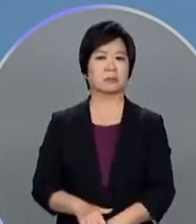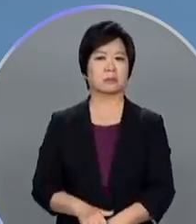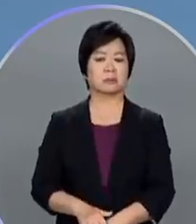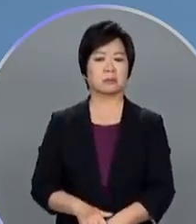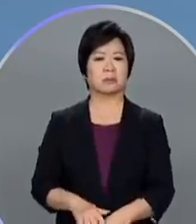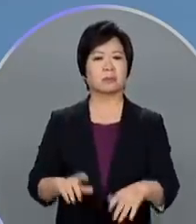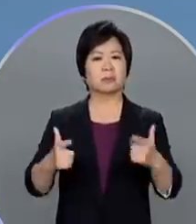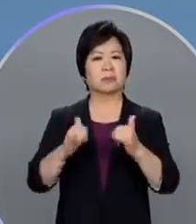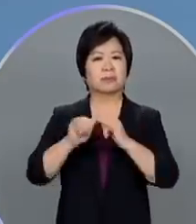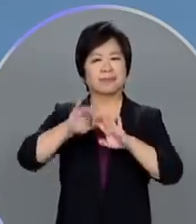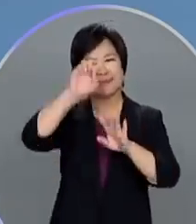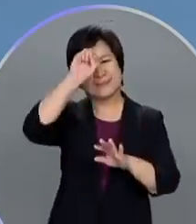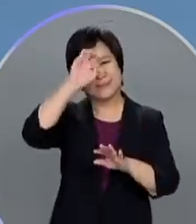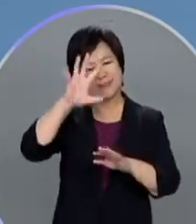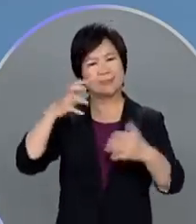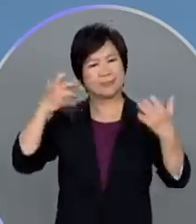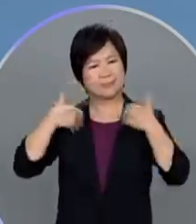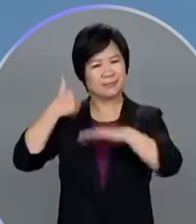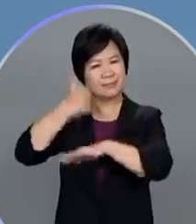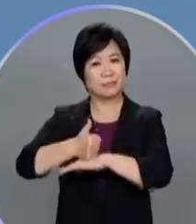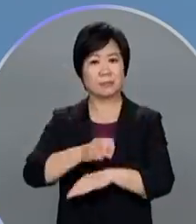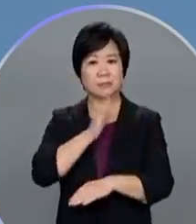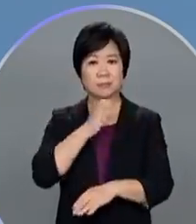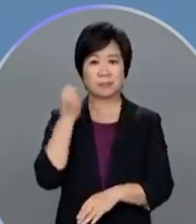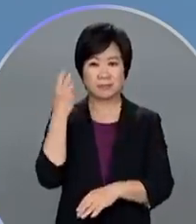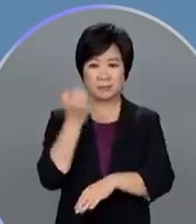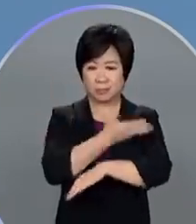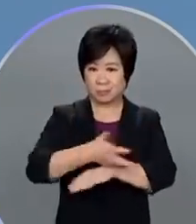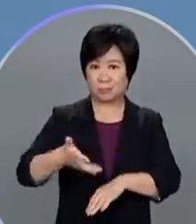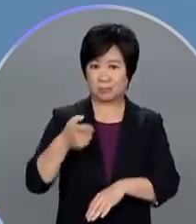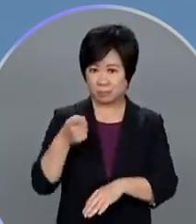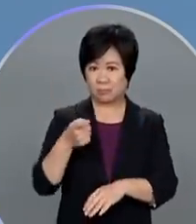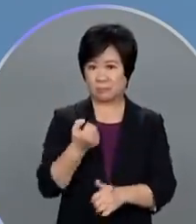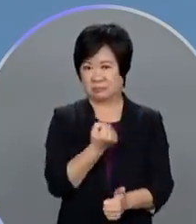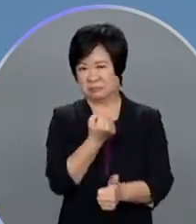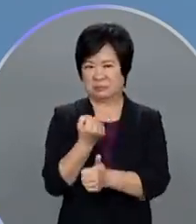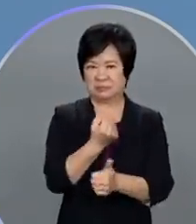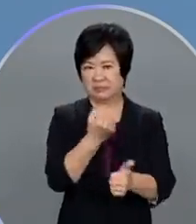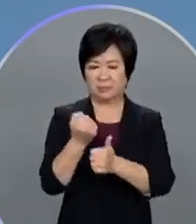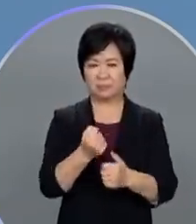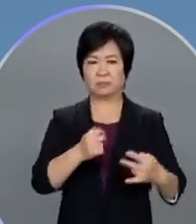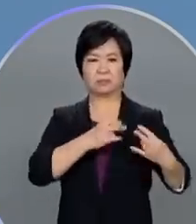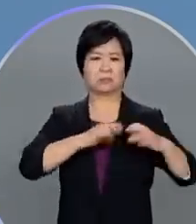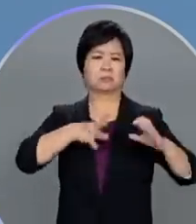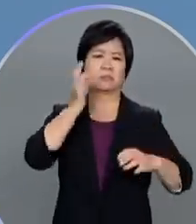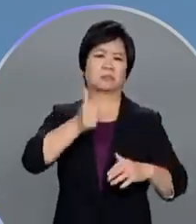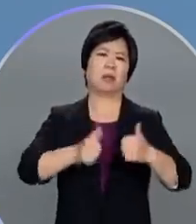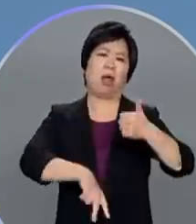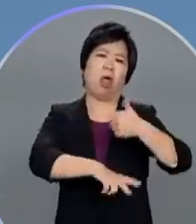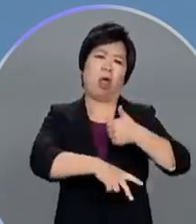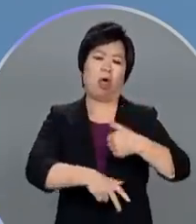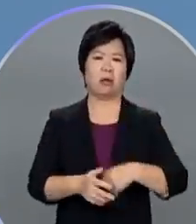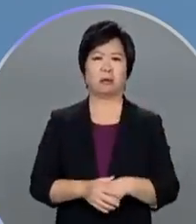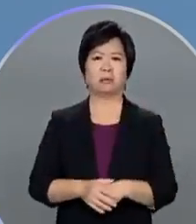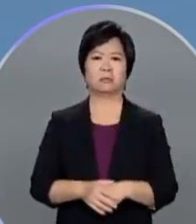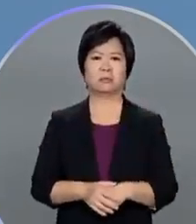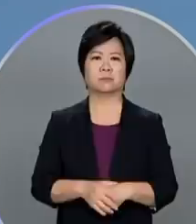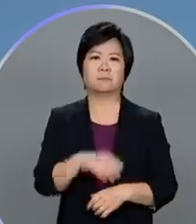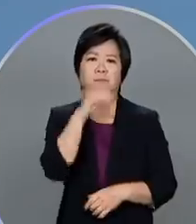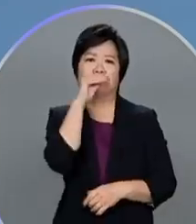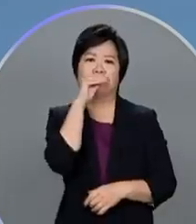不是民进党在执政，是新潮流在执政。我们蔡英文总统被架空了，一个字都不敢